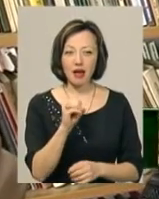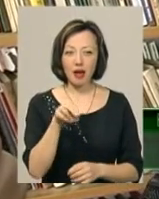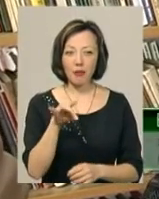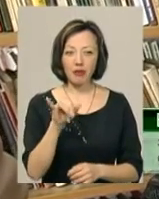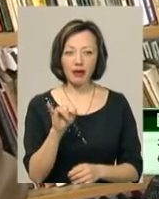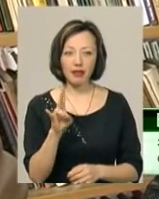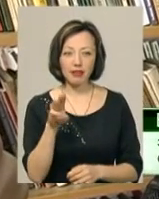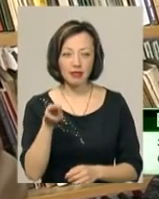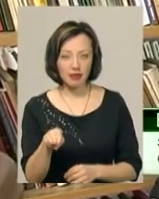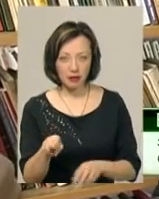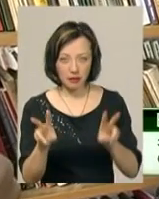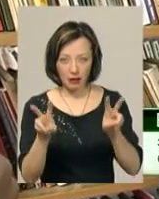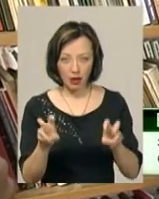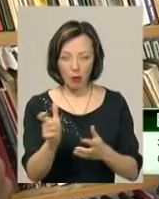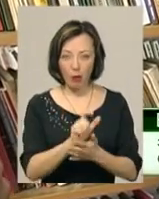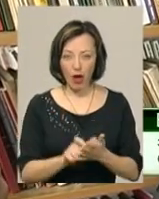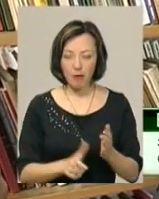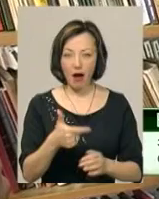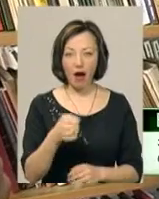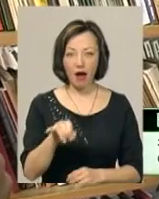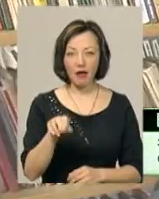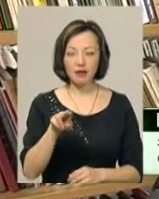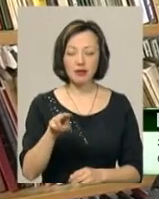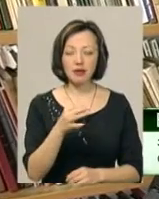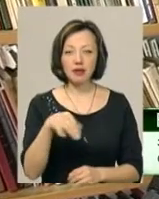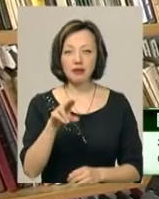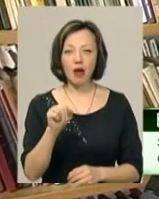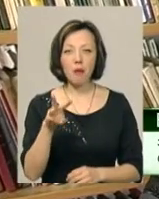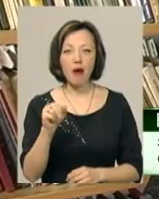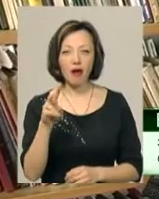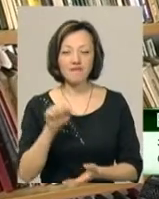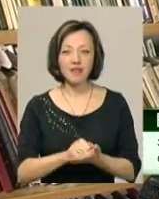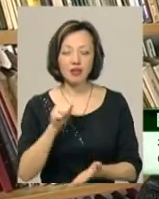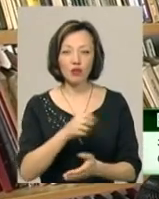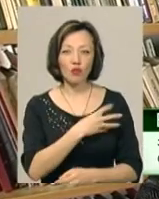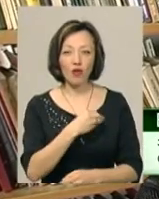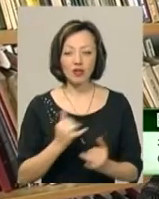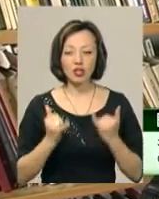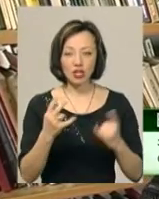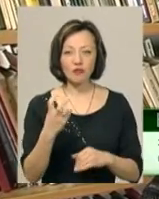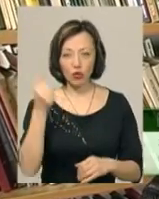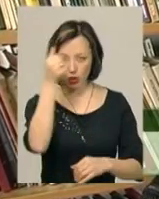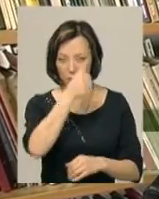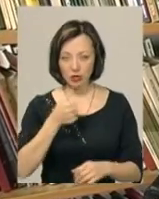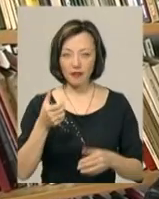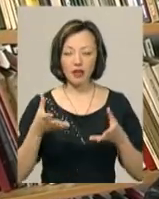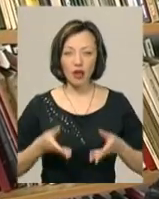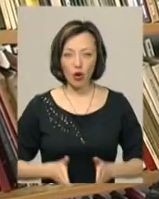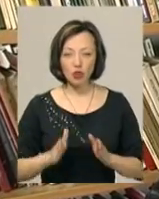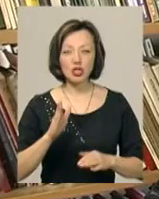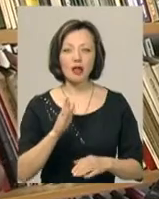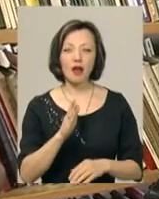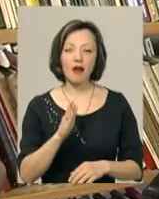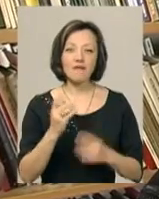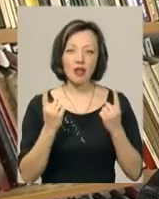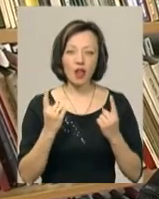книги «Кобзар. Поема Гайдамаки», видане у Львові на честь 200-річчя від дня народження великого українського